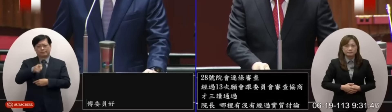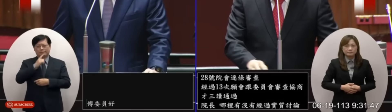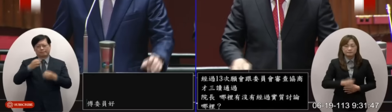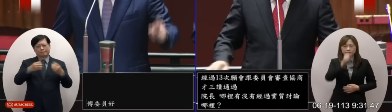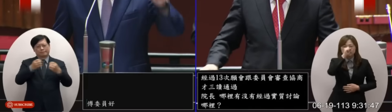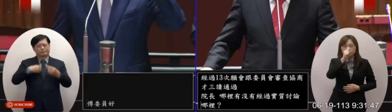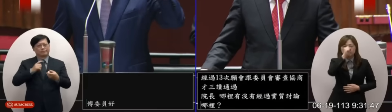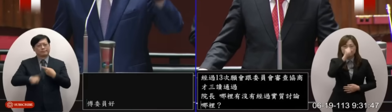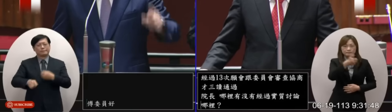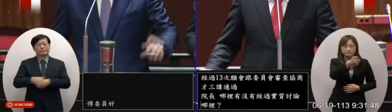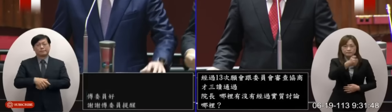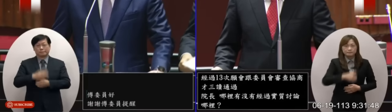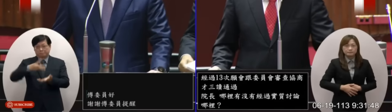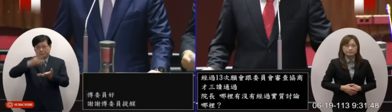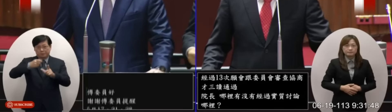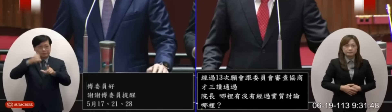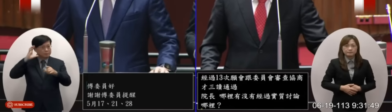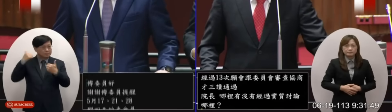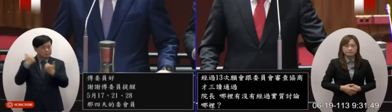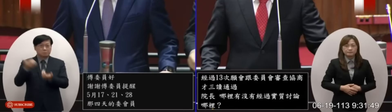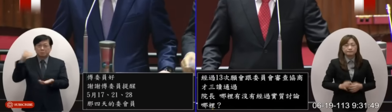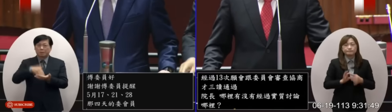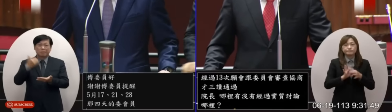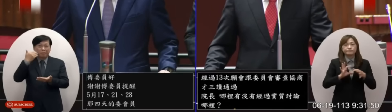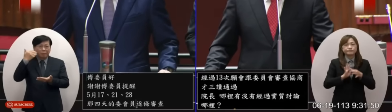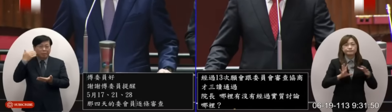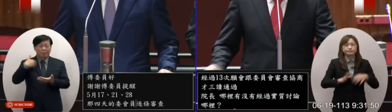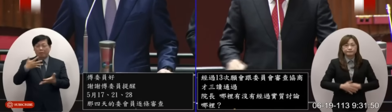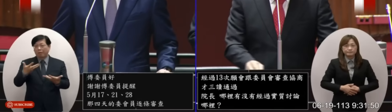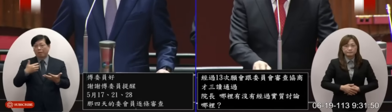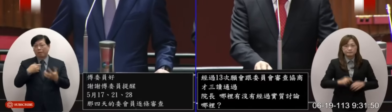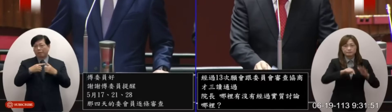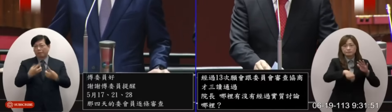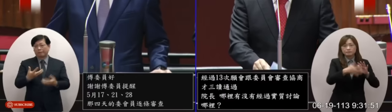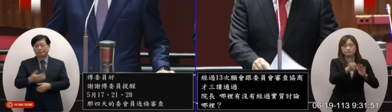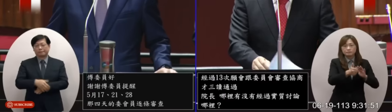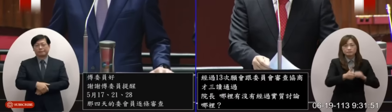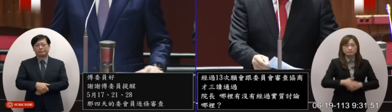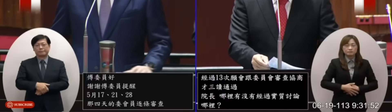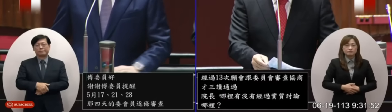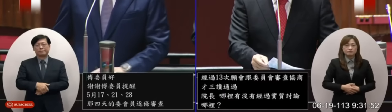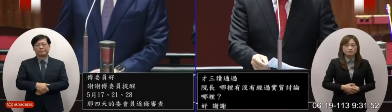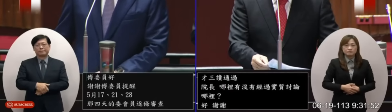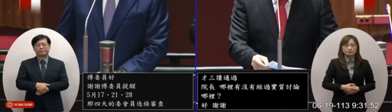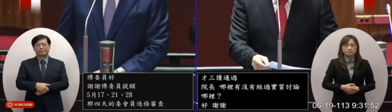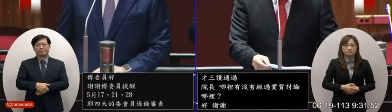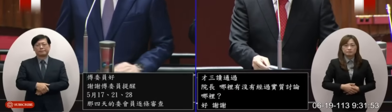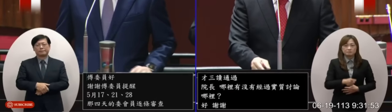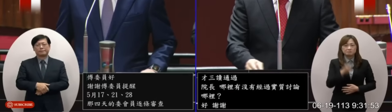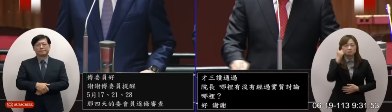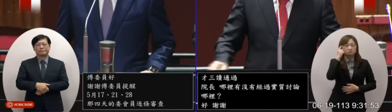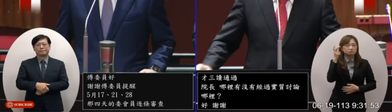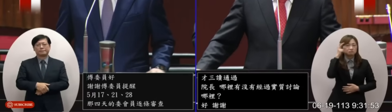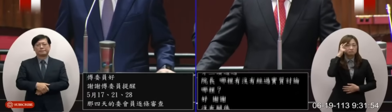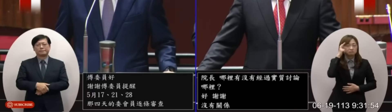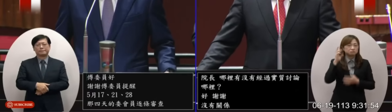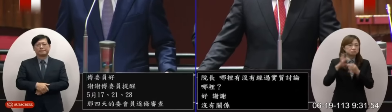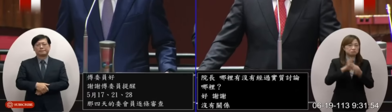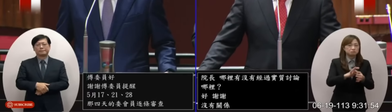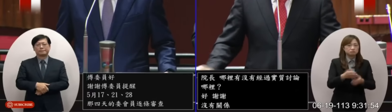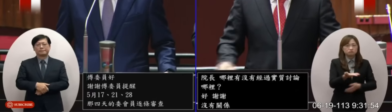论的过程。 好，谢谢。 三场公听会到底是谁举办？ 院长哈，这个你要持续坚持。